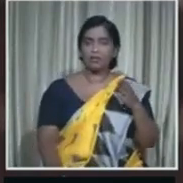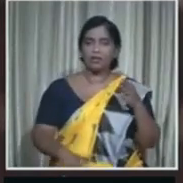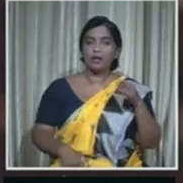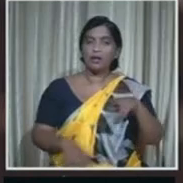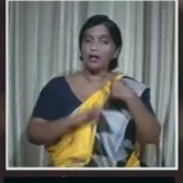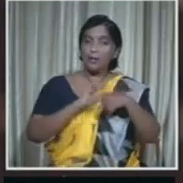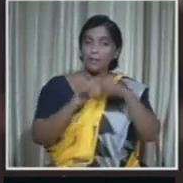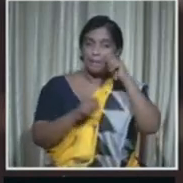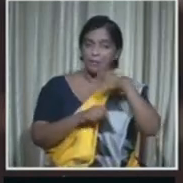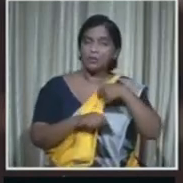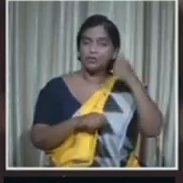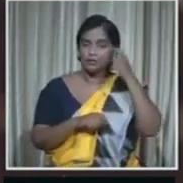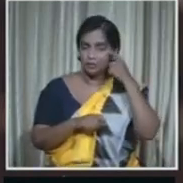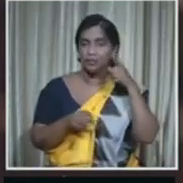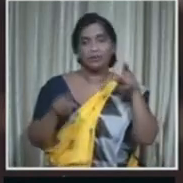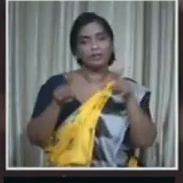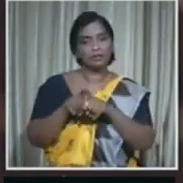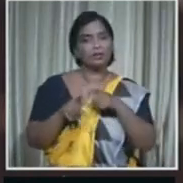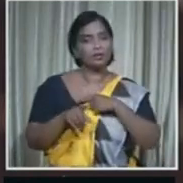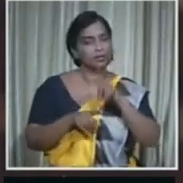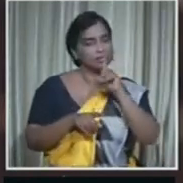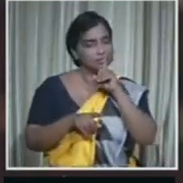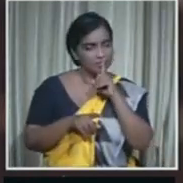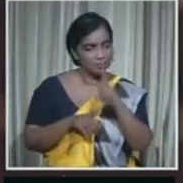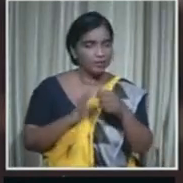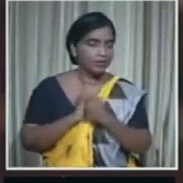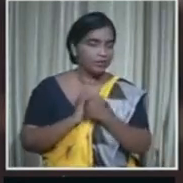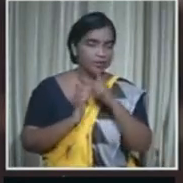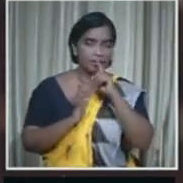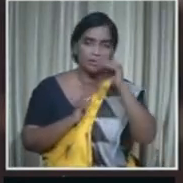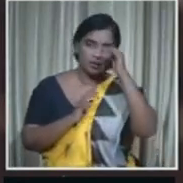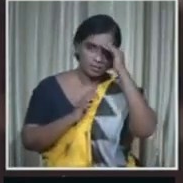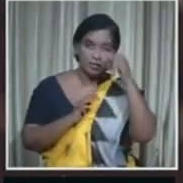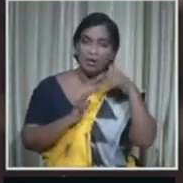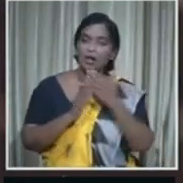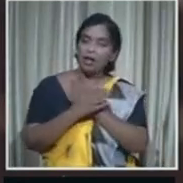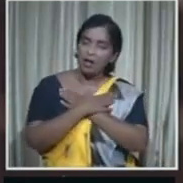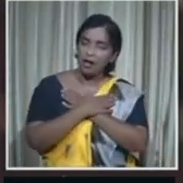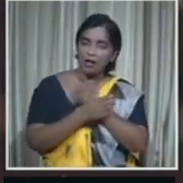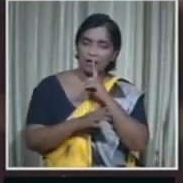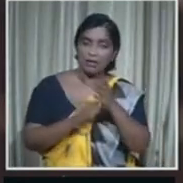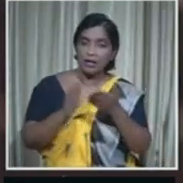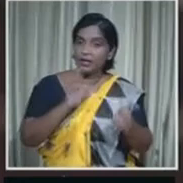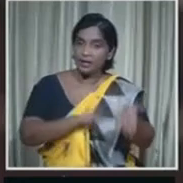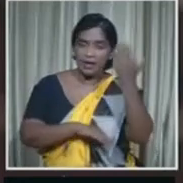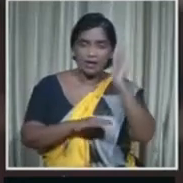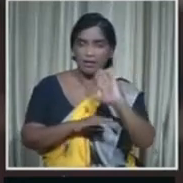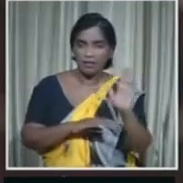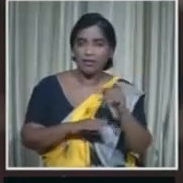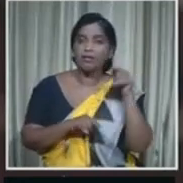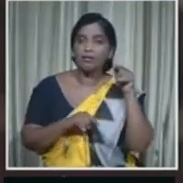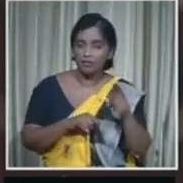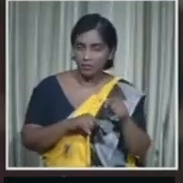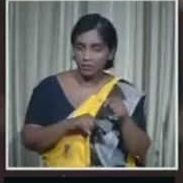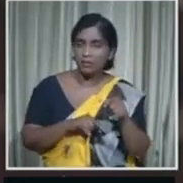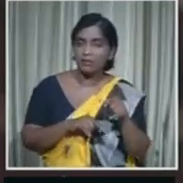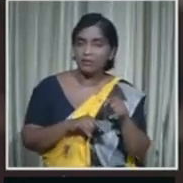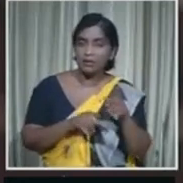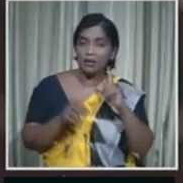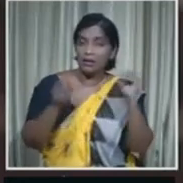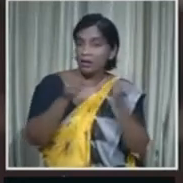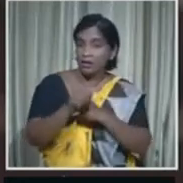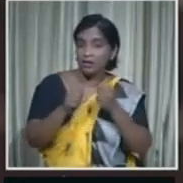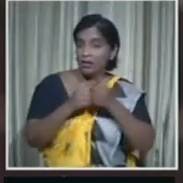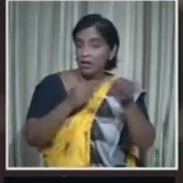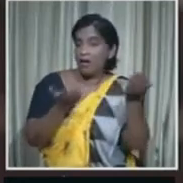ජනතාව දන්නවා. ඒ නිසා අපි කියනවා පැහැදිලි කරු කතානායකතුමනි ආදරෙන් කියනවා මේ යන්න එපා. මේ මිනි මරණ යුගයට